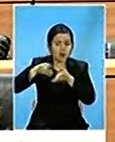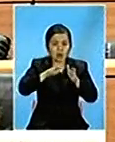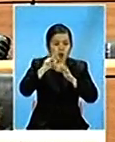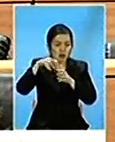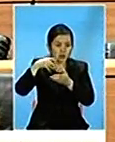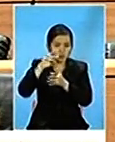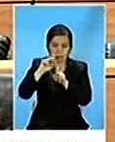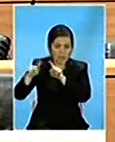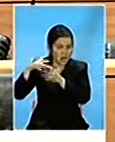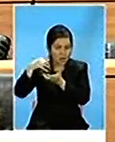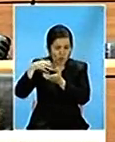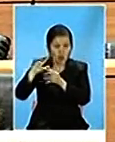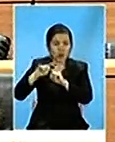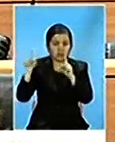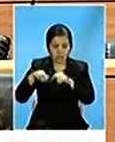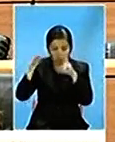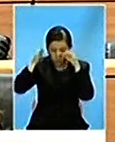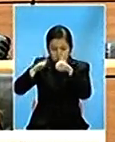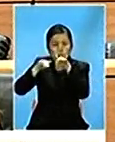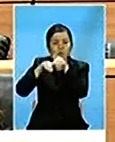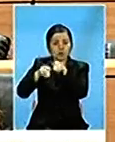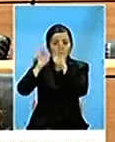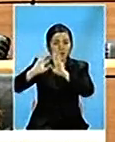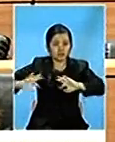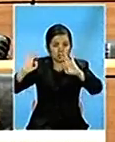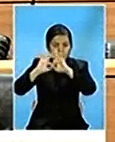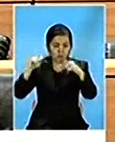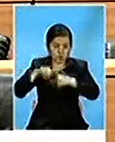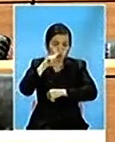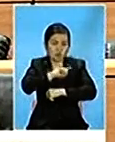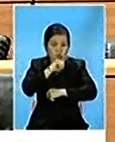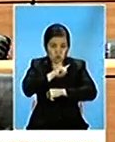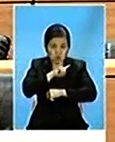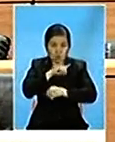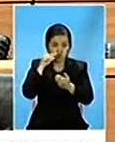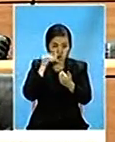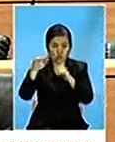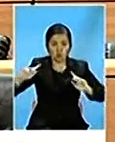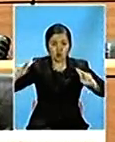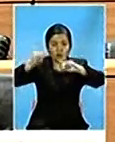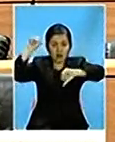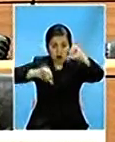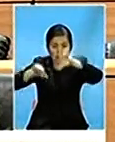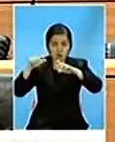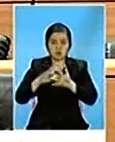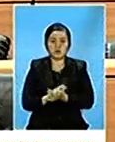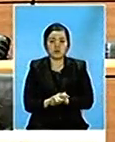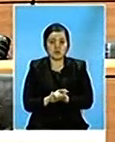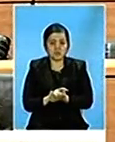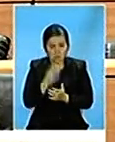ไปแล้วเพียงแต่พูดถึงคลองลาดพร้าวเป็นพันธกิจหลักโดยตรงของท่านปลอดเองที่ยังไม่ได้ลอกแล้วที่บอกว่าจะเป็นจะตายนี่ต้องบอกว่าตาย